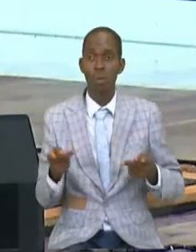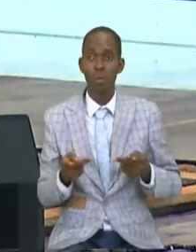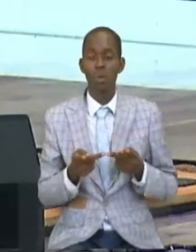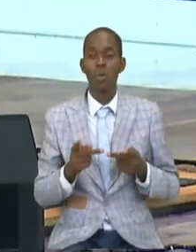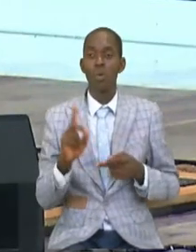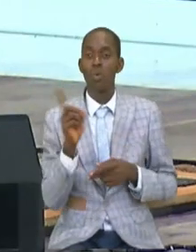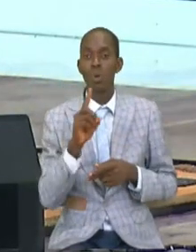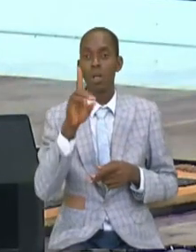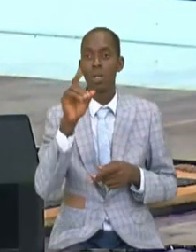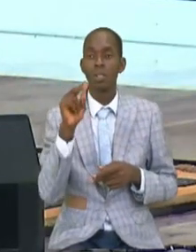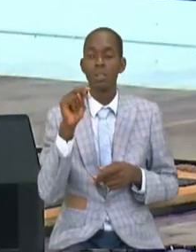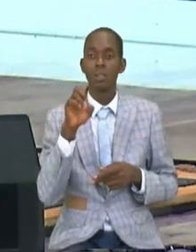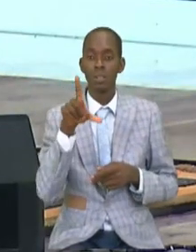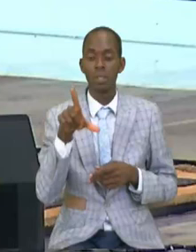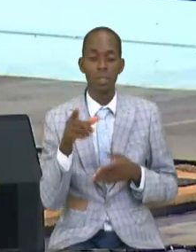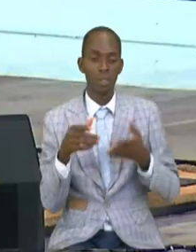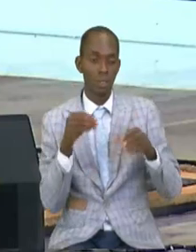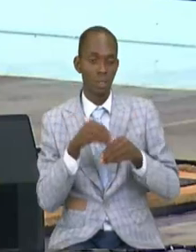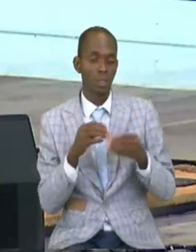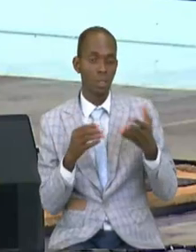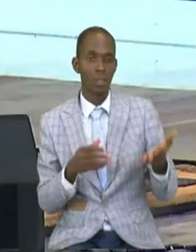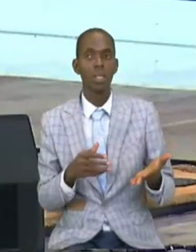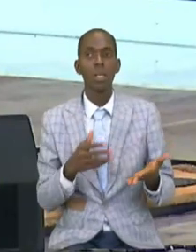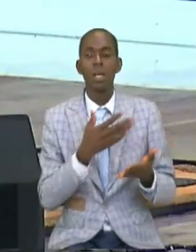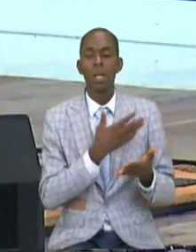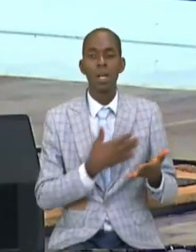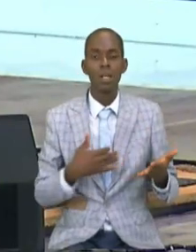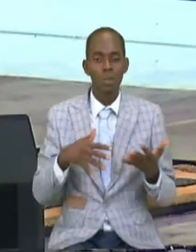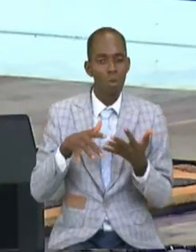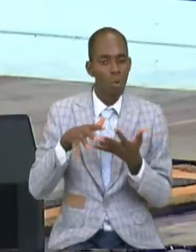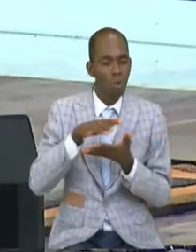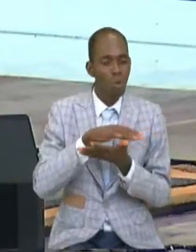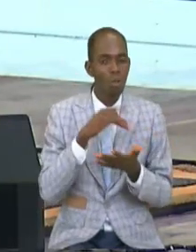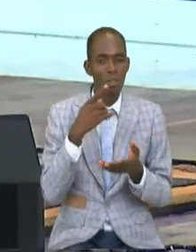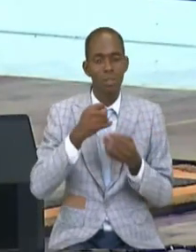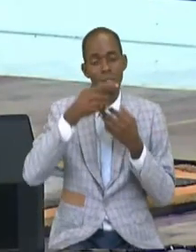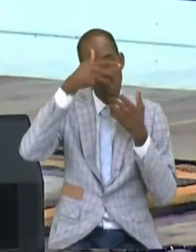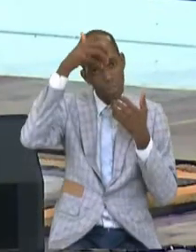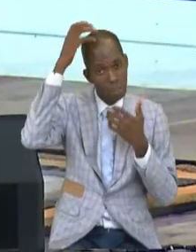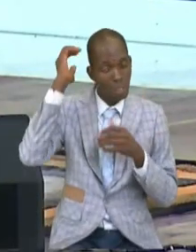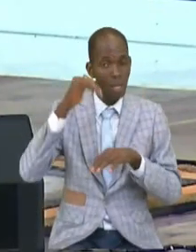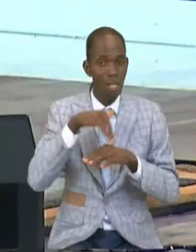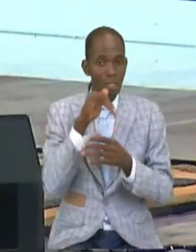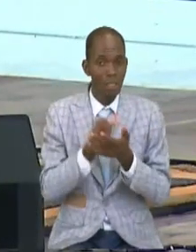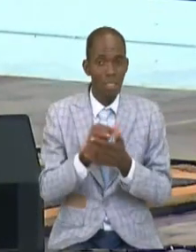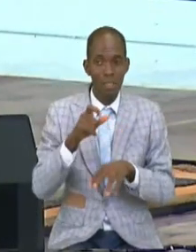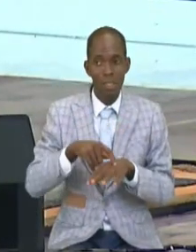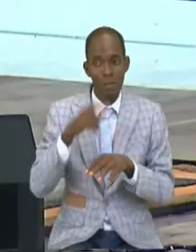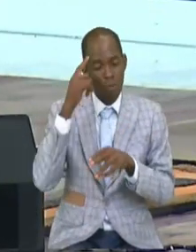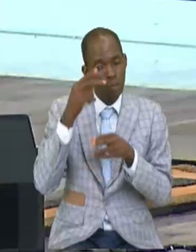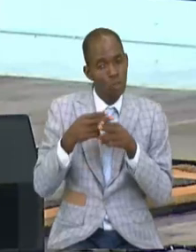dans la fosse au lion avec Daniel, et ces lions, temporairement, ont